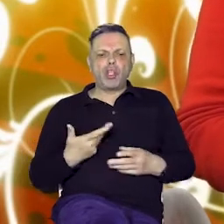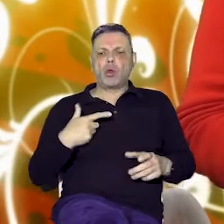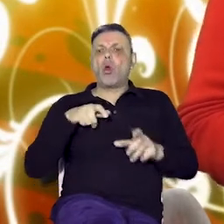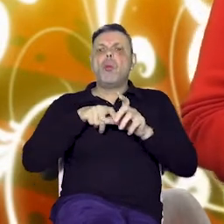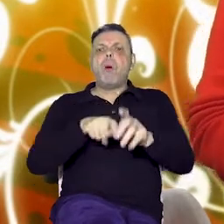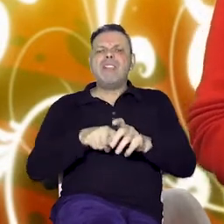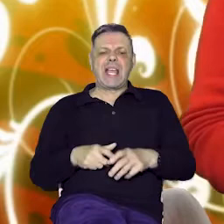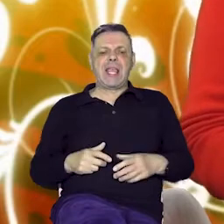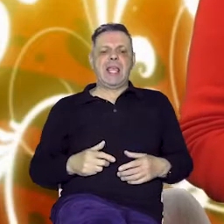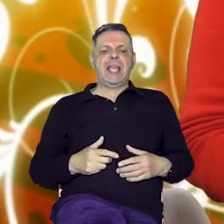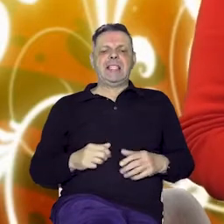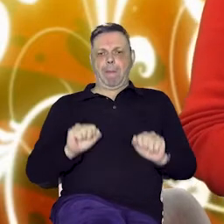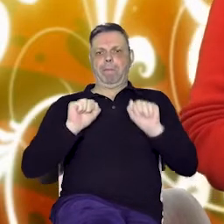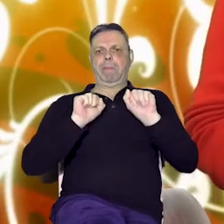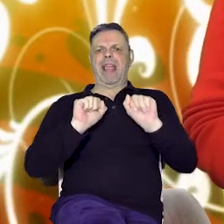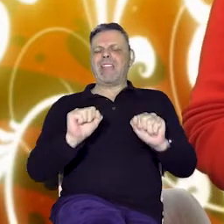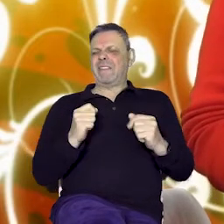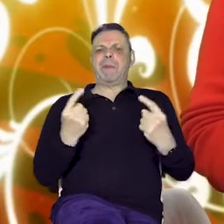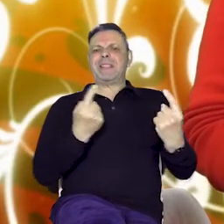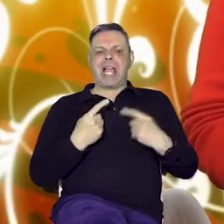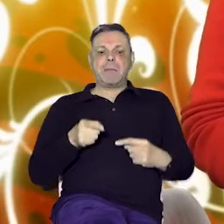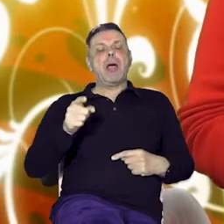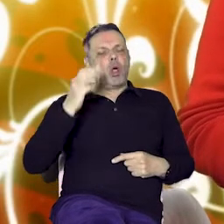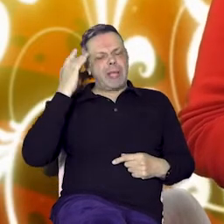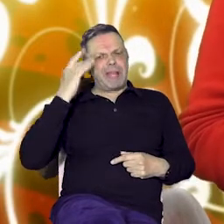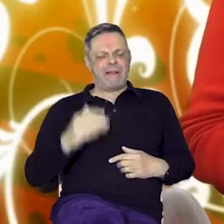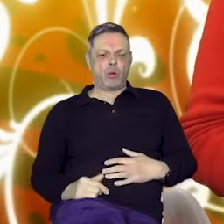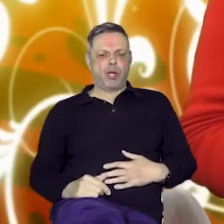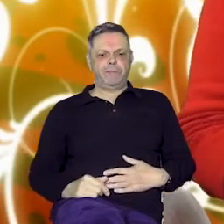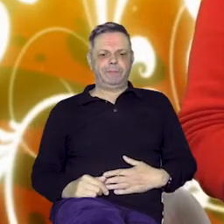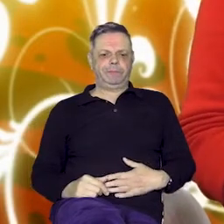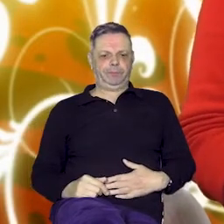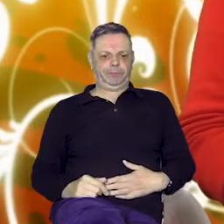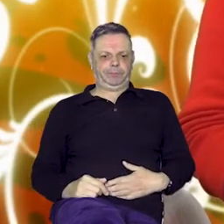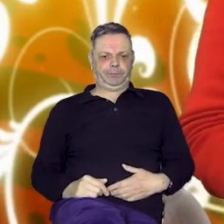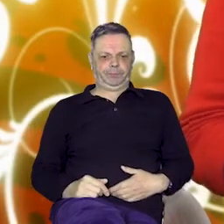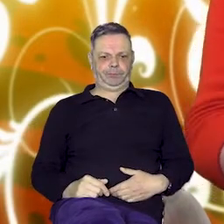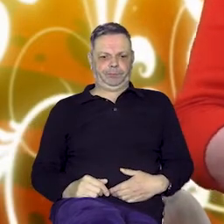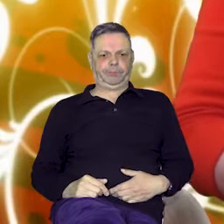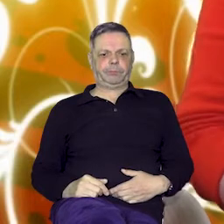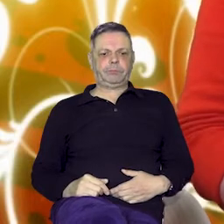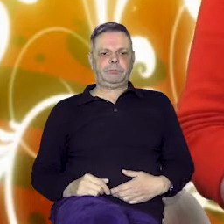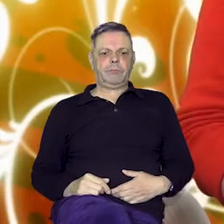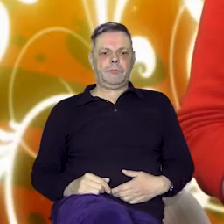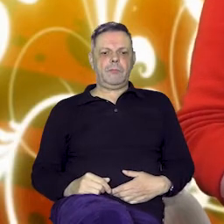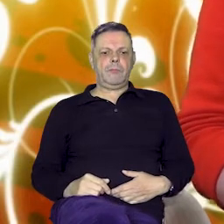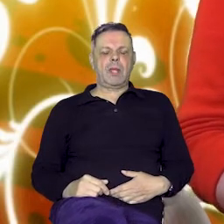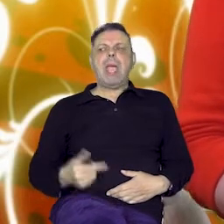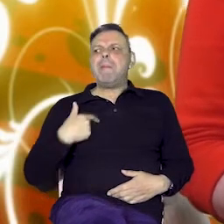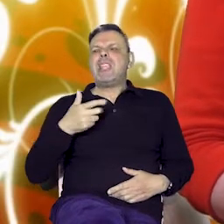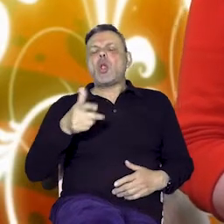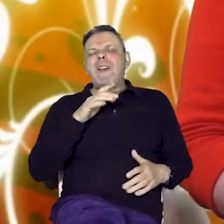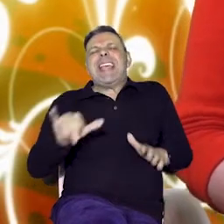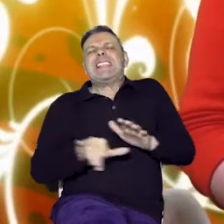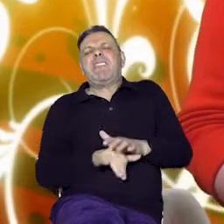sa preventibilnim stanjima, to je zabrinjavajuće. Tako, a mi smo preventibilnim to negdje gurnuli, maknuli. Mi smo pod tepih. Da. Pod tepih.